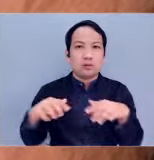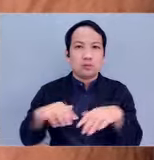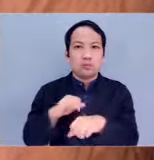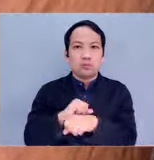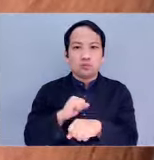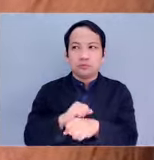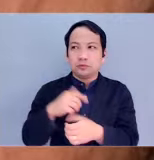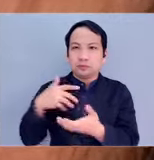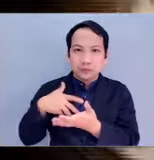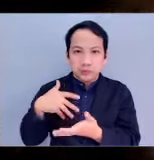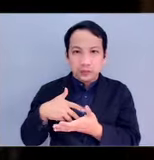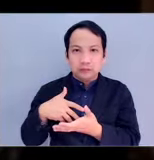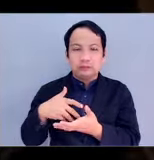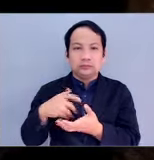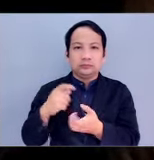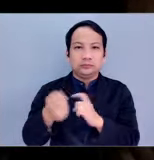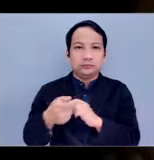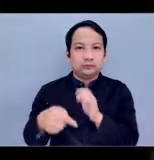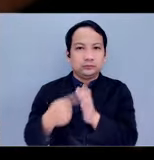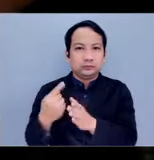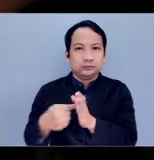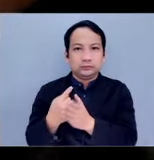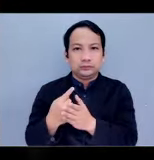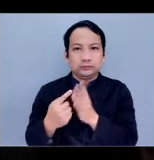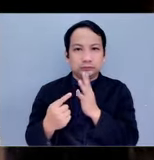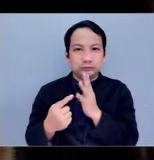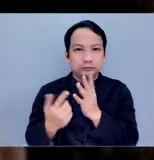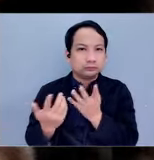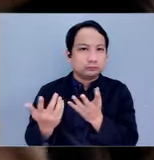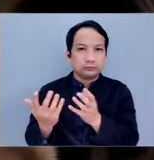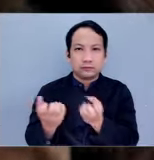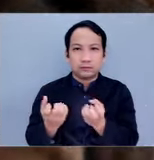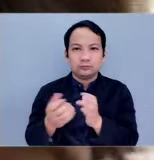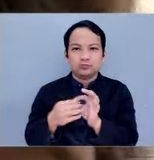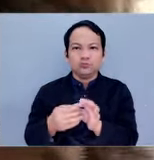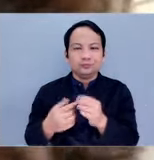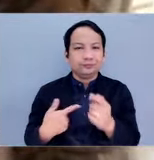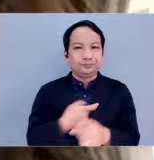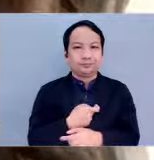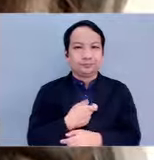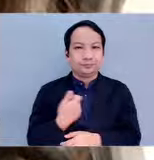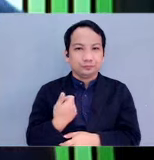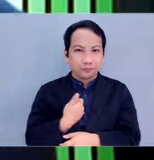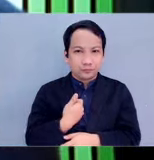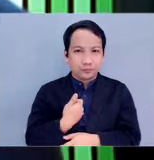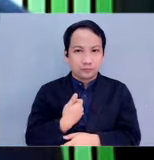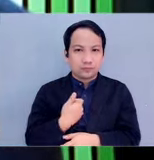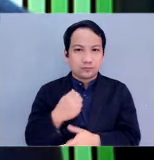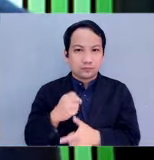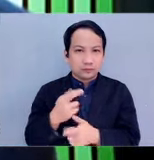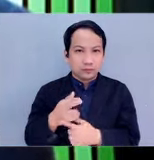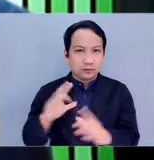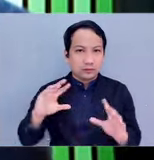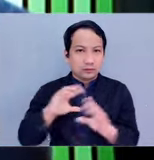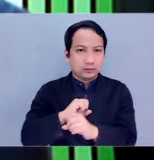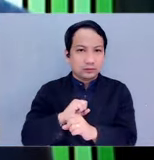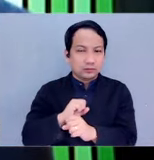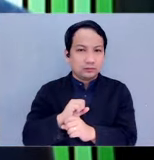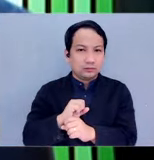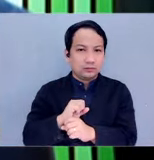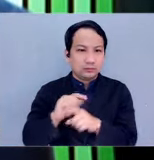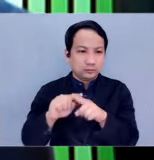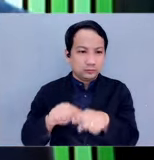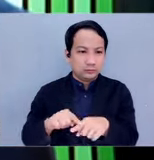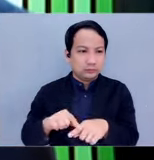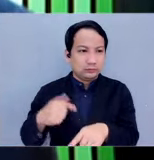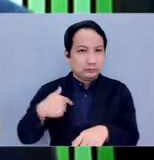pag-aaral. Sometimes they would verbalize that they would want to hurt themselves or want to end their lives. No? So that